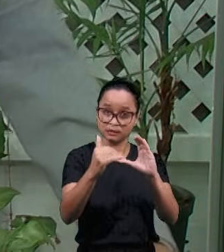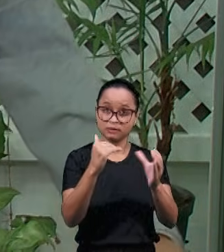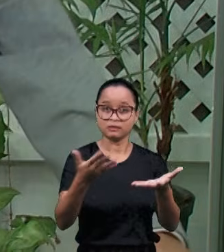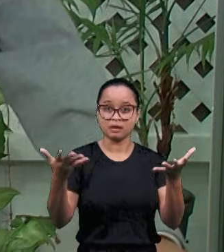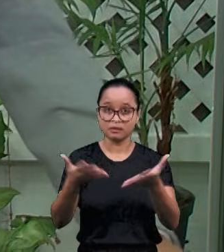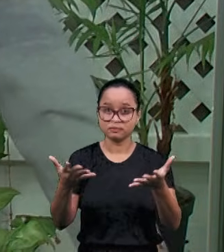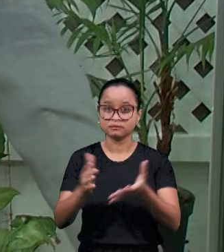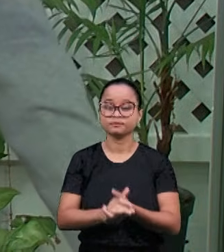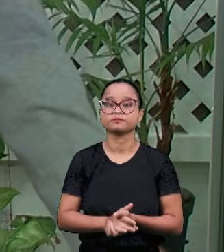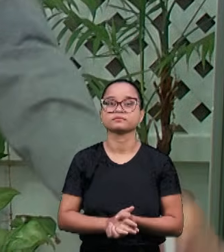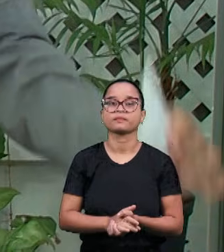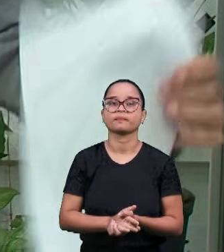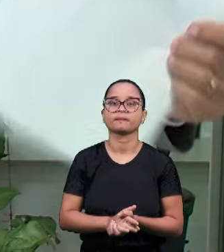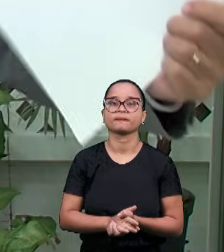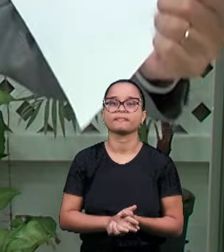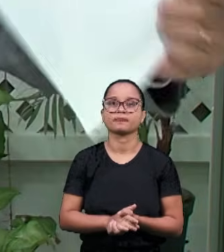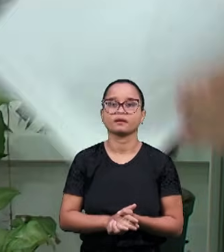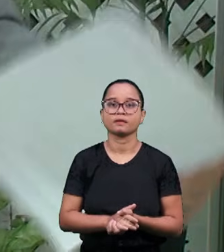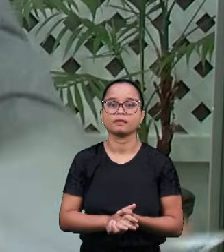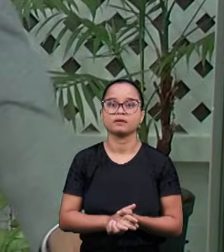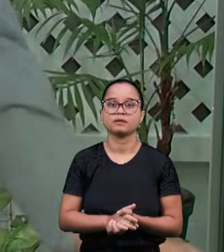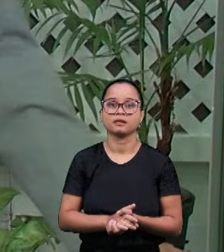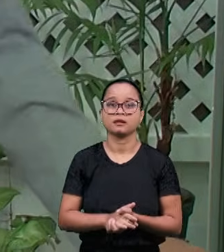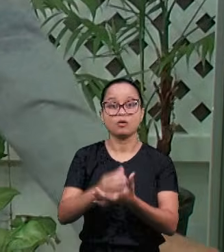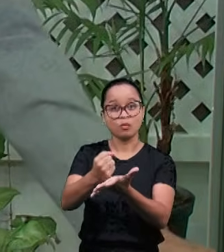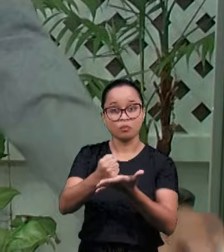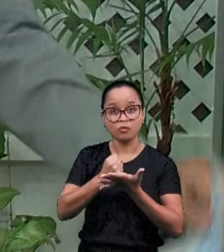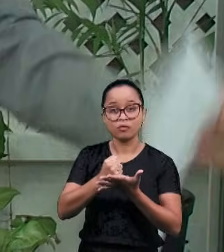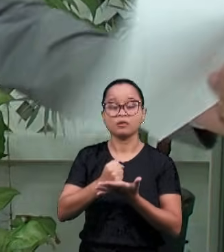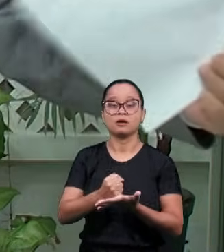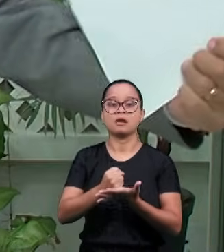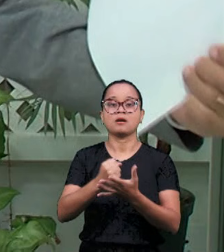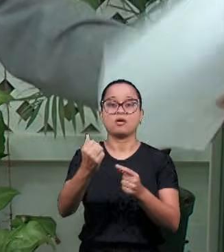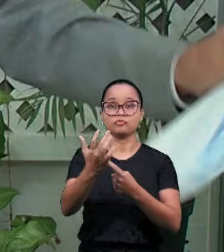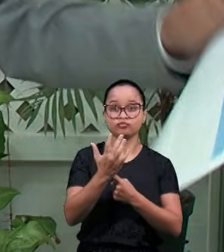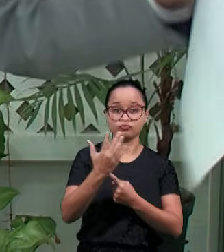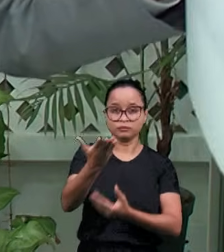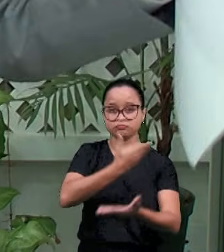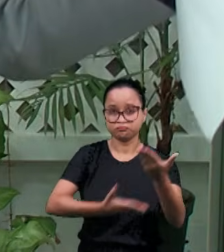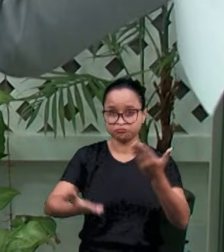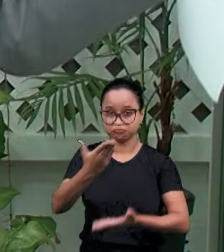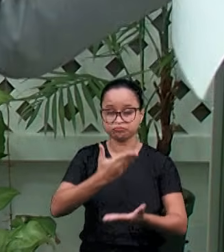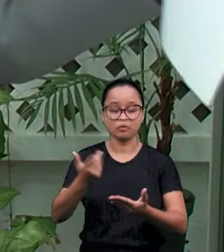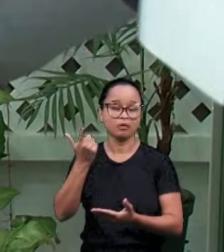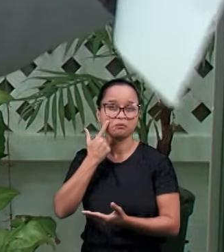correspondance, cette collaboration qui vient ici,